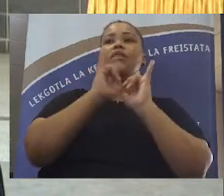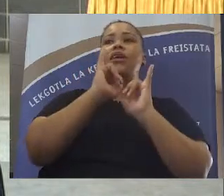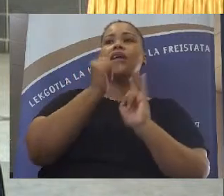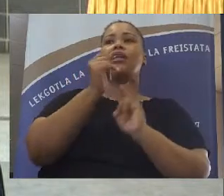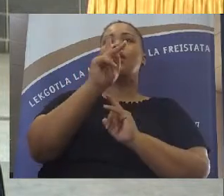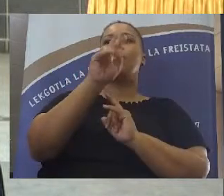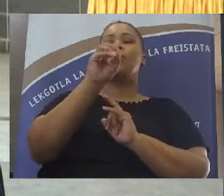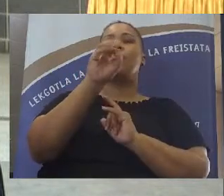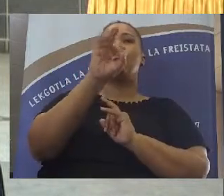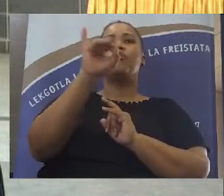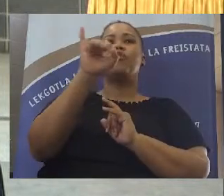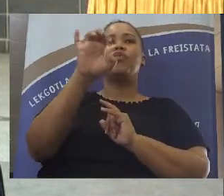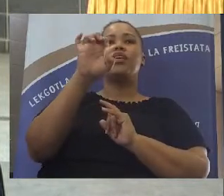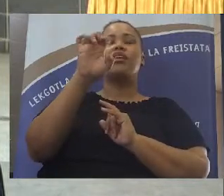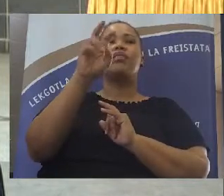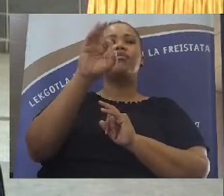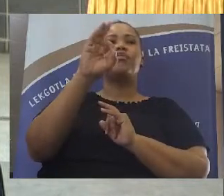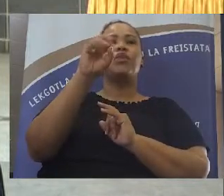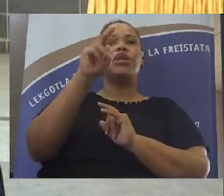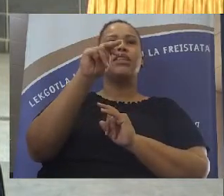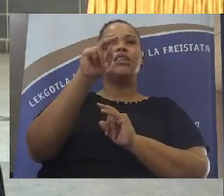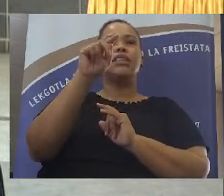ook. Jacobsdal,